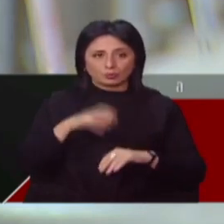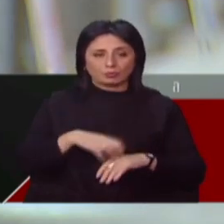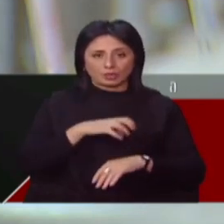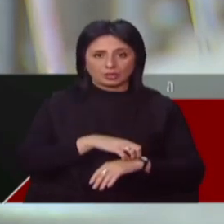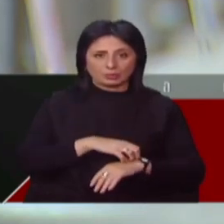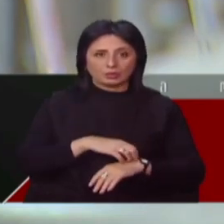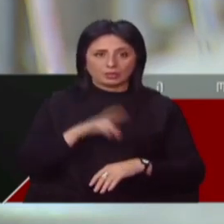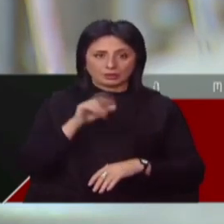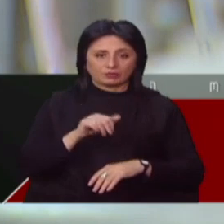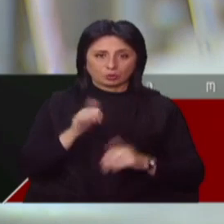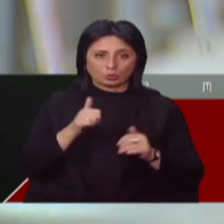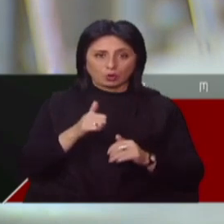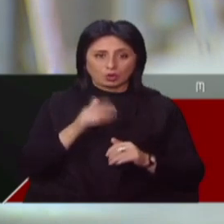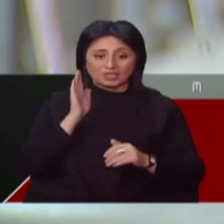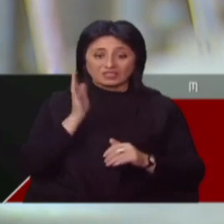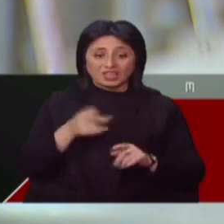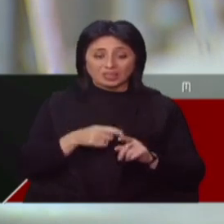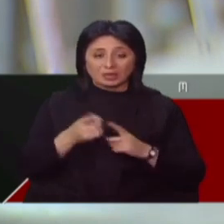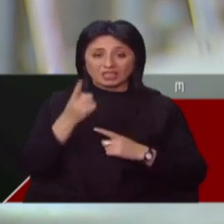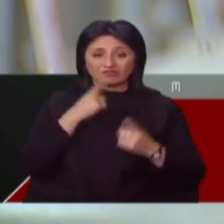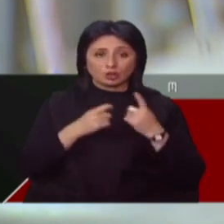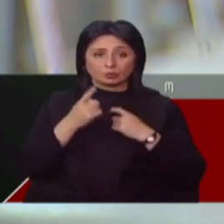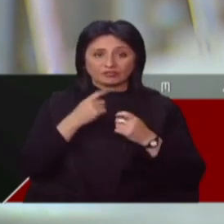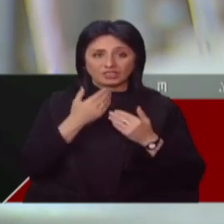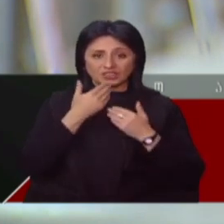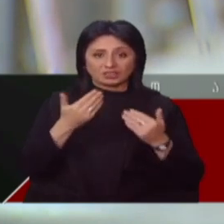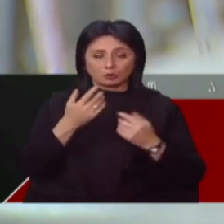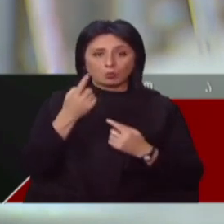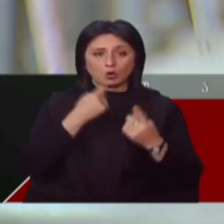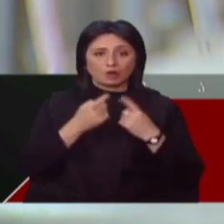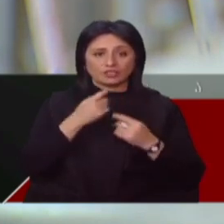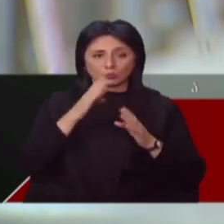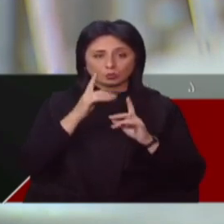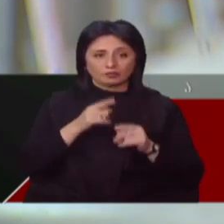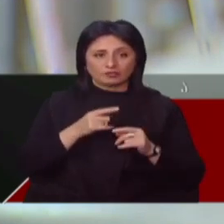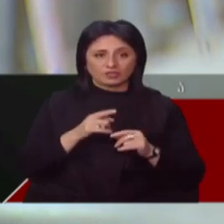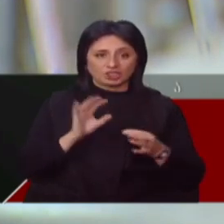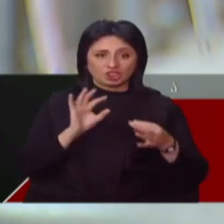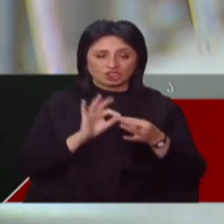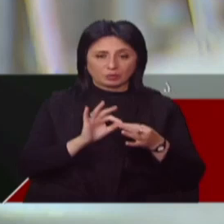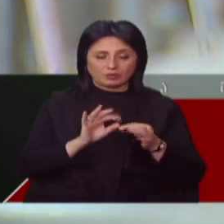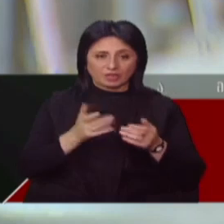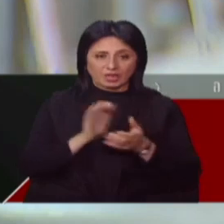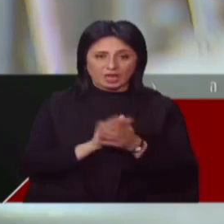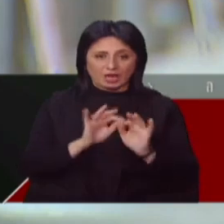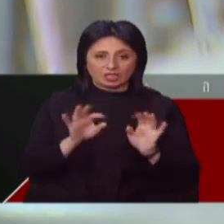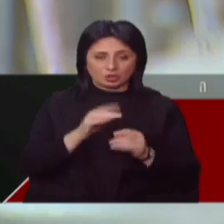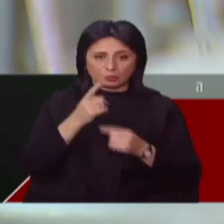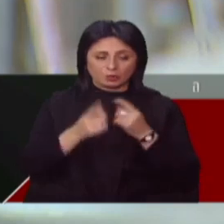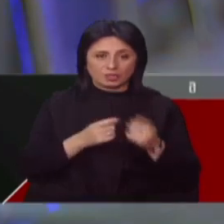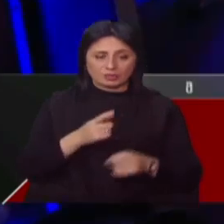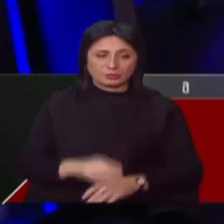პარტიები და როგორც კი გვექნება ინფორმაცია, საბოლოო მონაცემები ბუნებრივია შემოგიერთდებით და გაგაცნობთ ამ